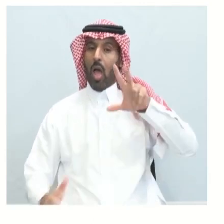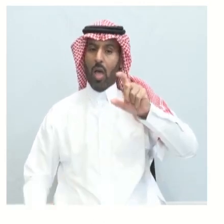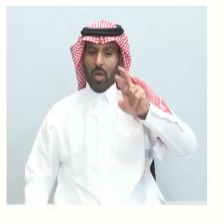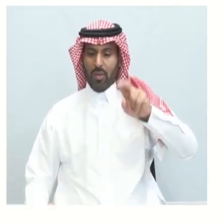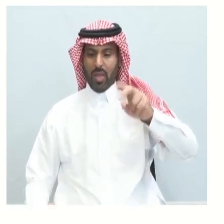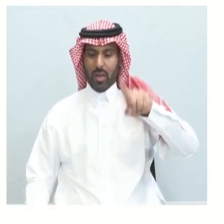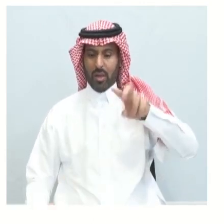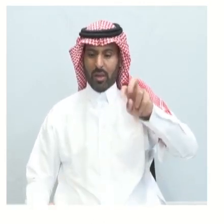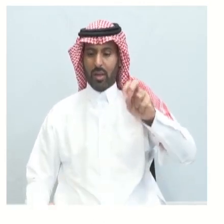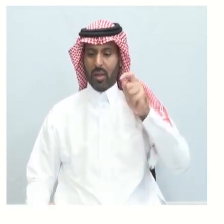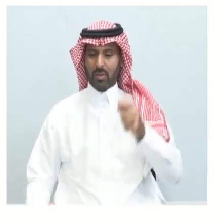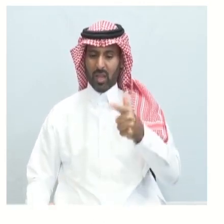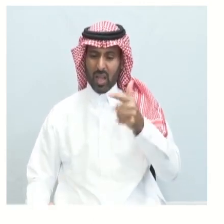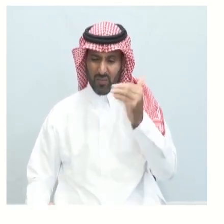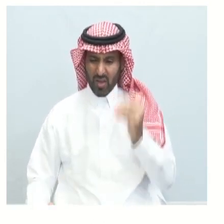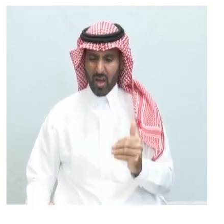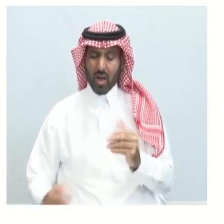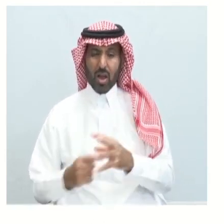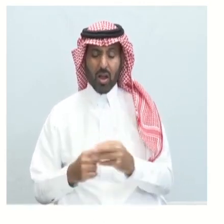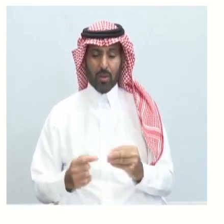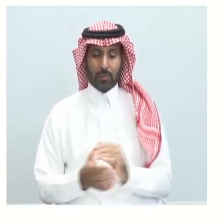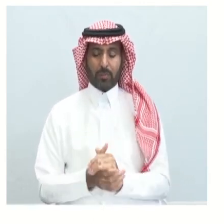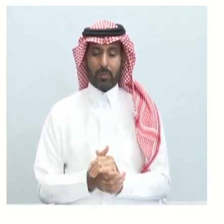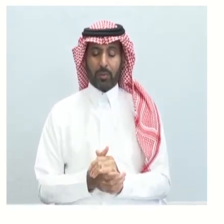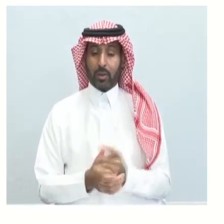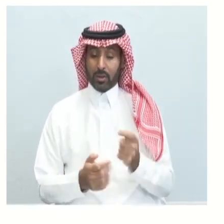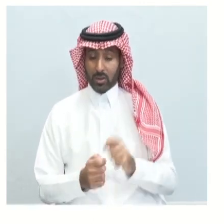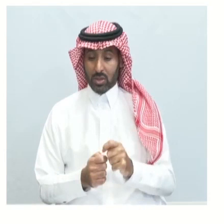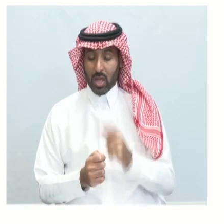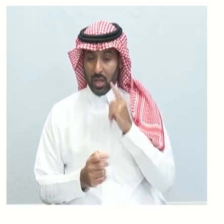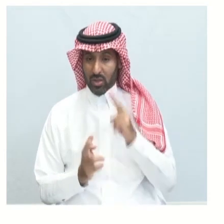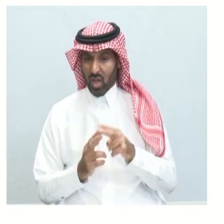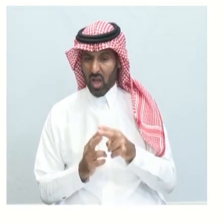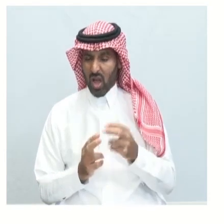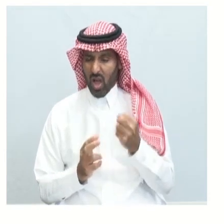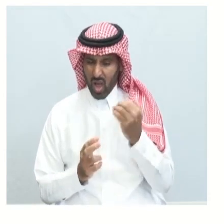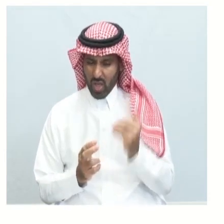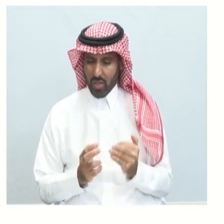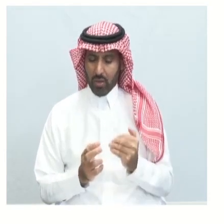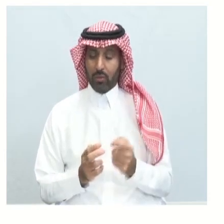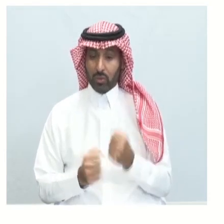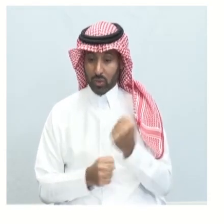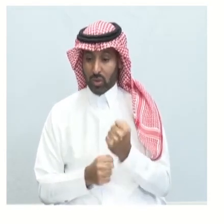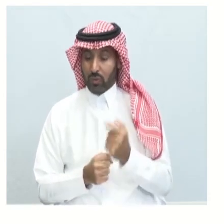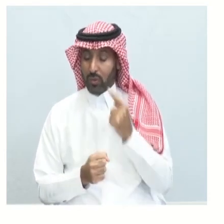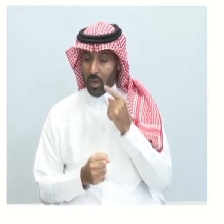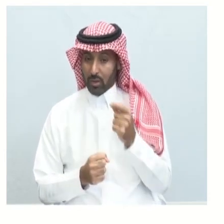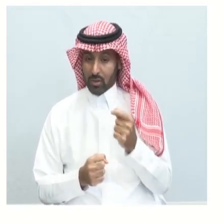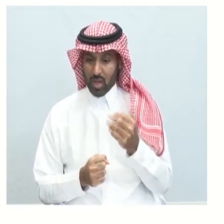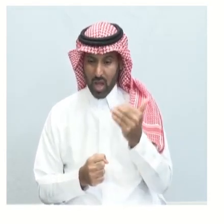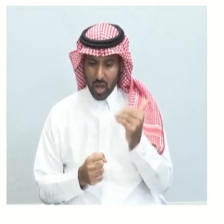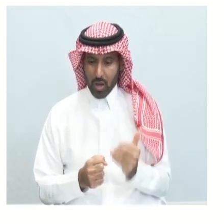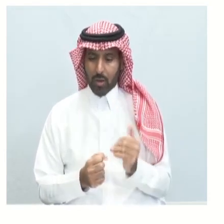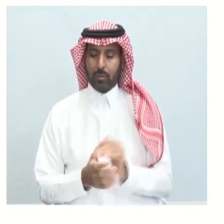طاقه منخفضه التكاليف حيث ان انتاج الطاقه منها رخيص نسبيا وتكاليف تشغيلها منخفضه وكذلك تعد طاقه